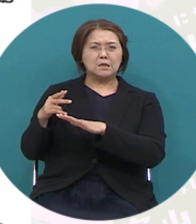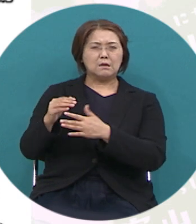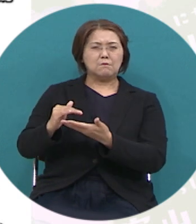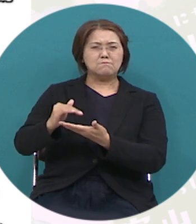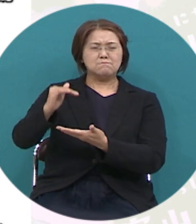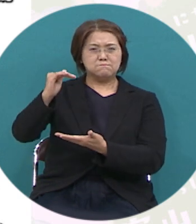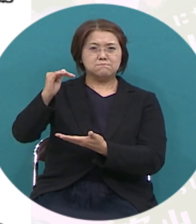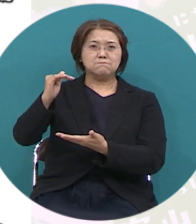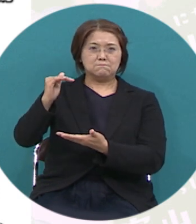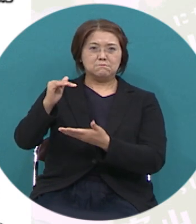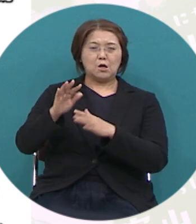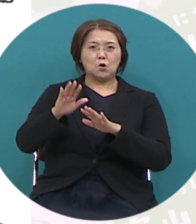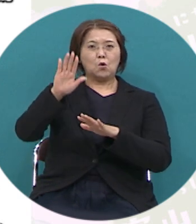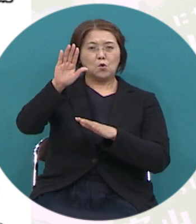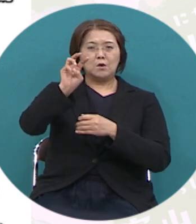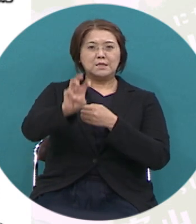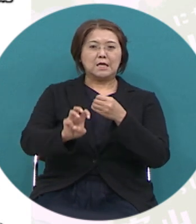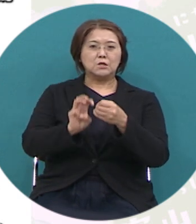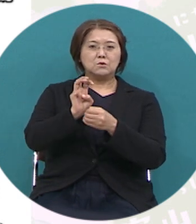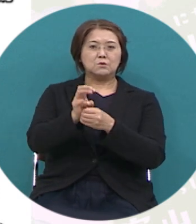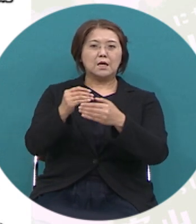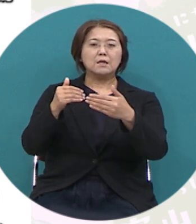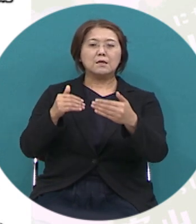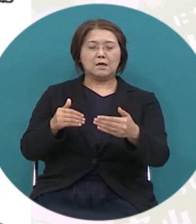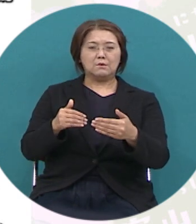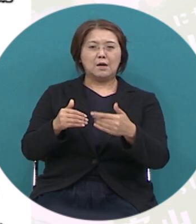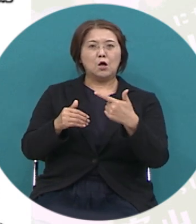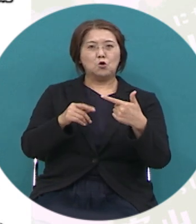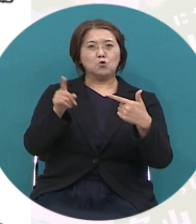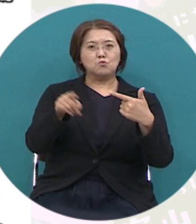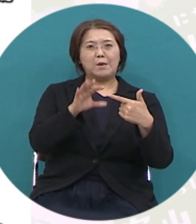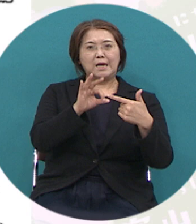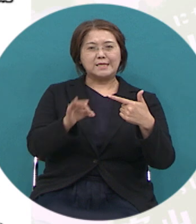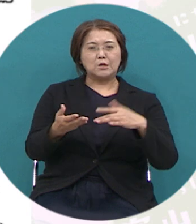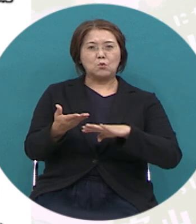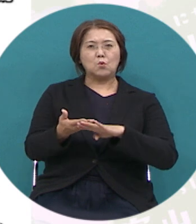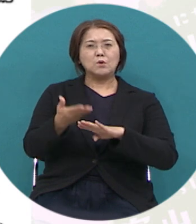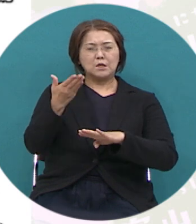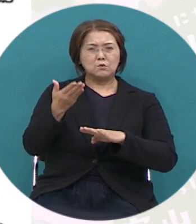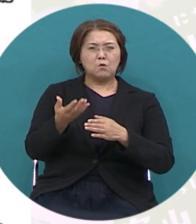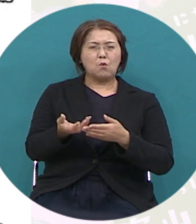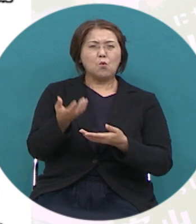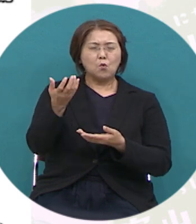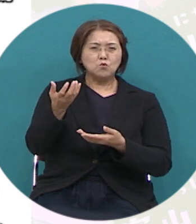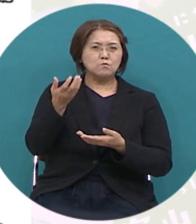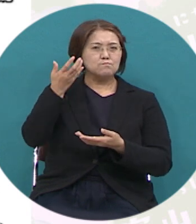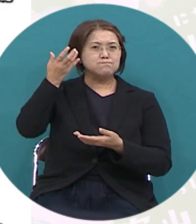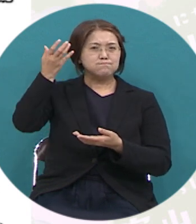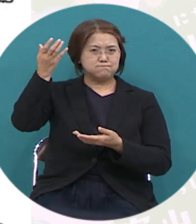ていて、今後30年の確率は 6% 以上です。